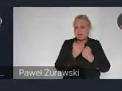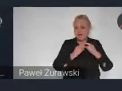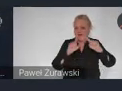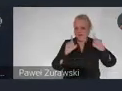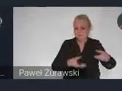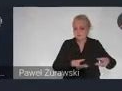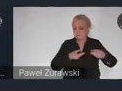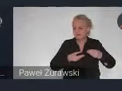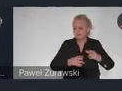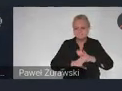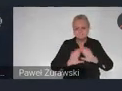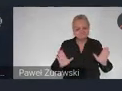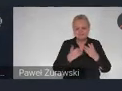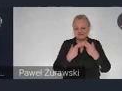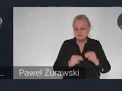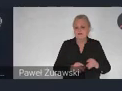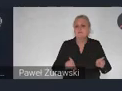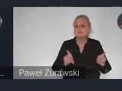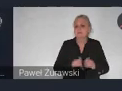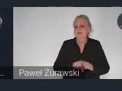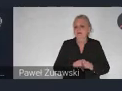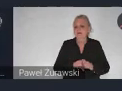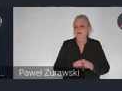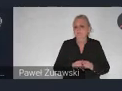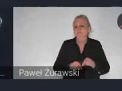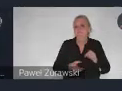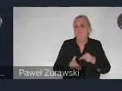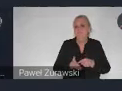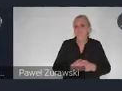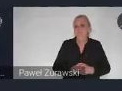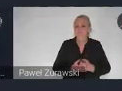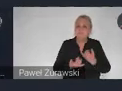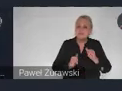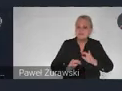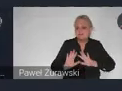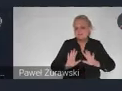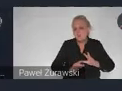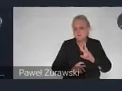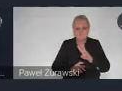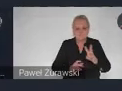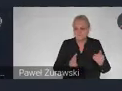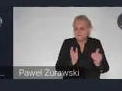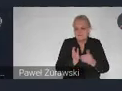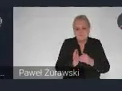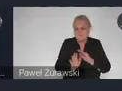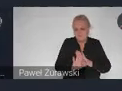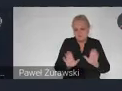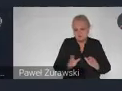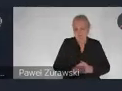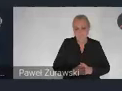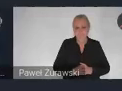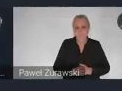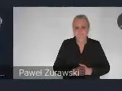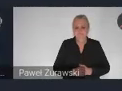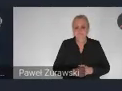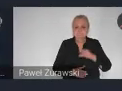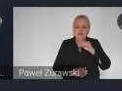oferty ani składania jej poprzez inną platformę w tym przypadku